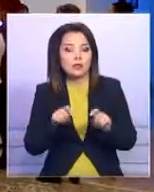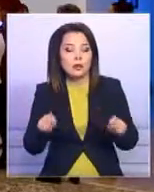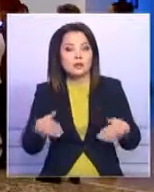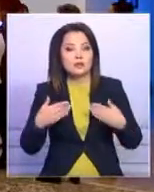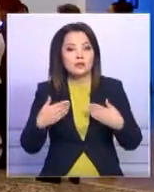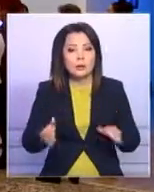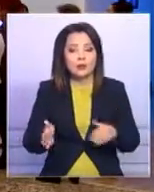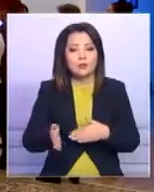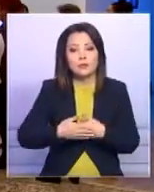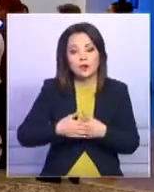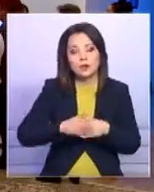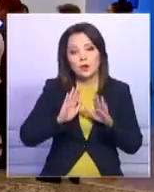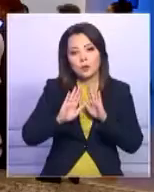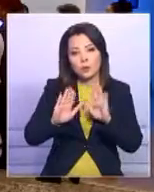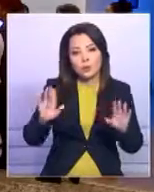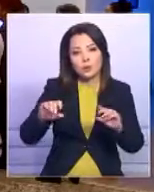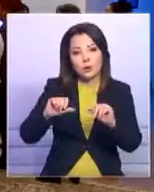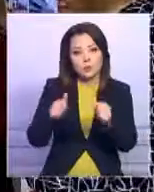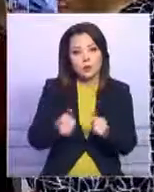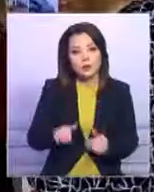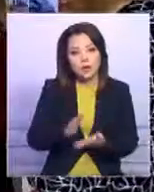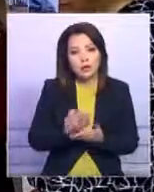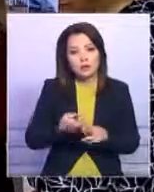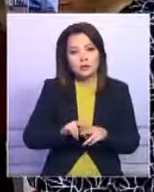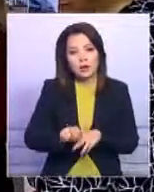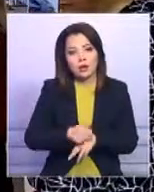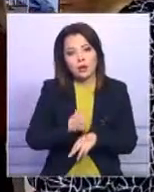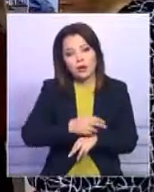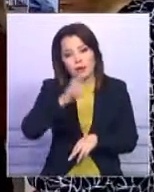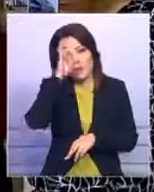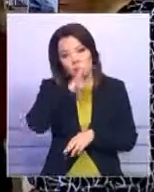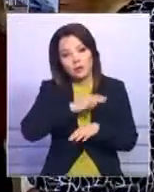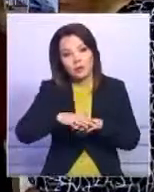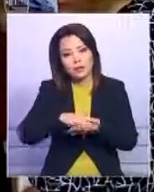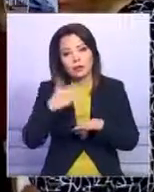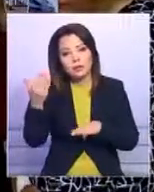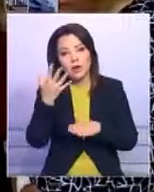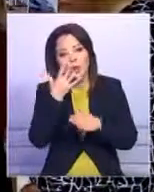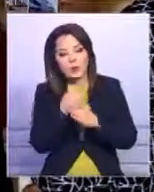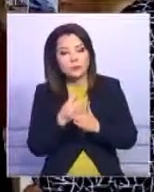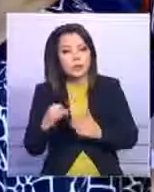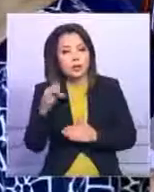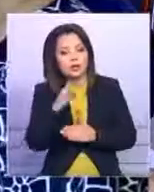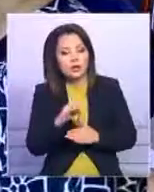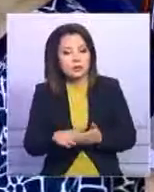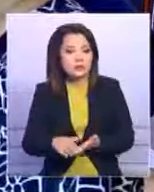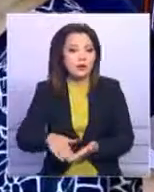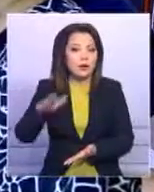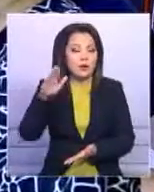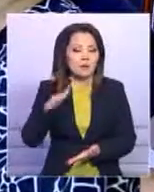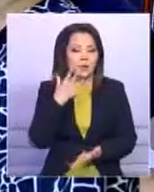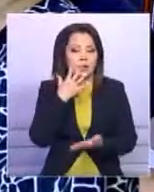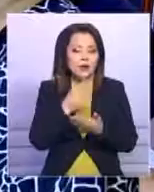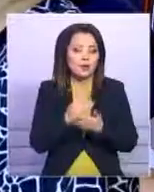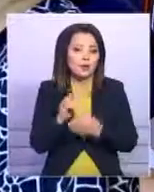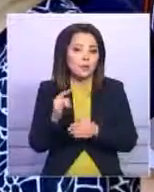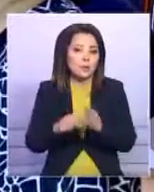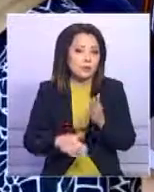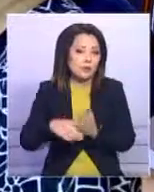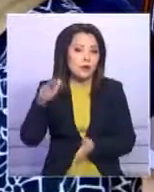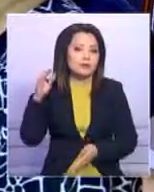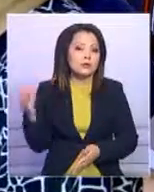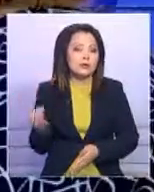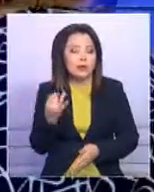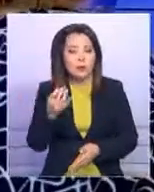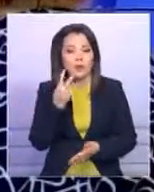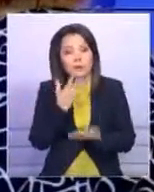күні аясында көрме ұйымдастырылды. Мұнда елбасының балалық шағынан бастап, бүгінгі күнге дейінгі өмірінен сыр шертетін фотосуреттер